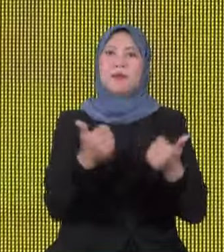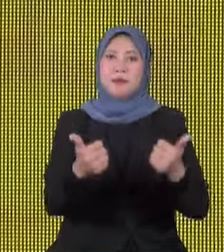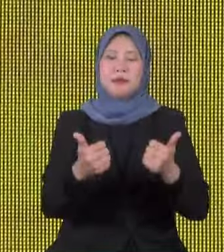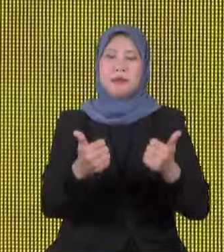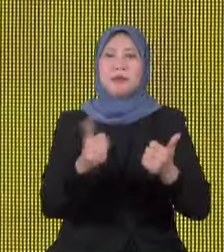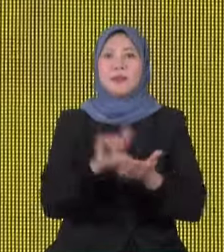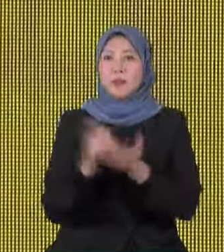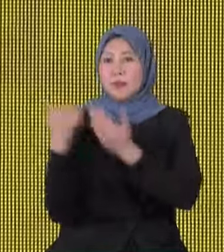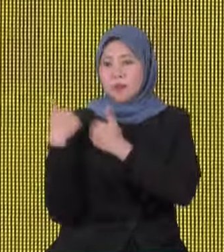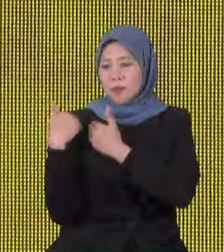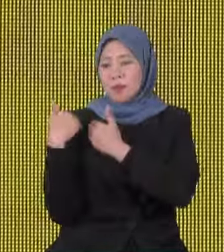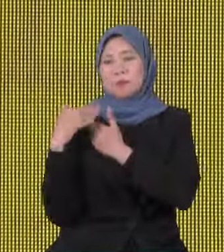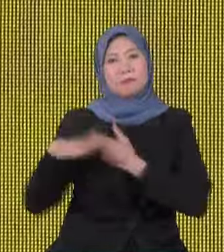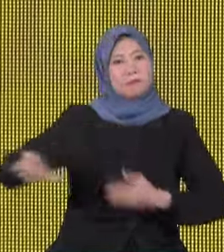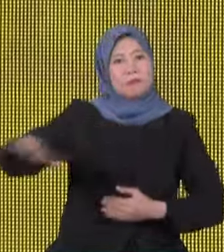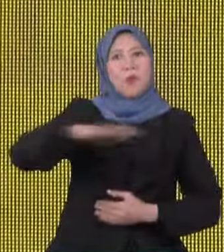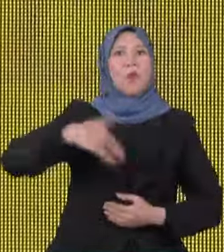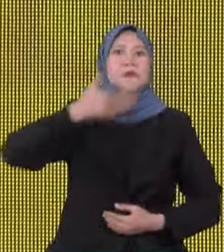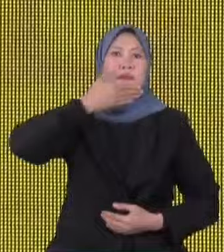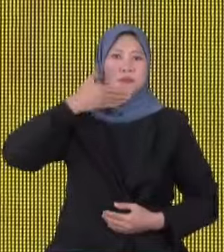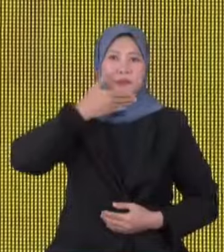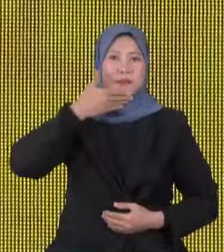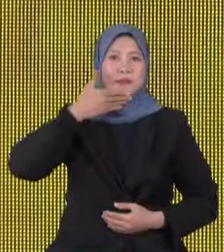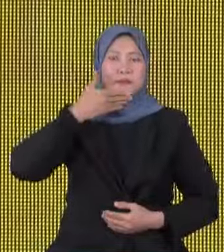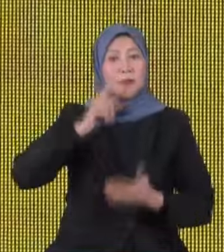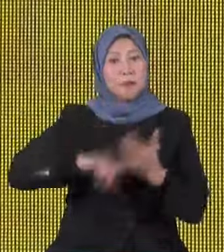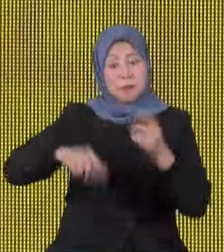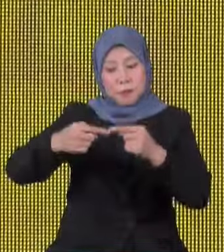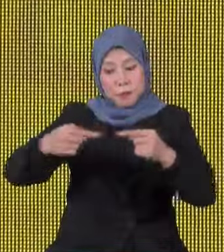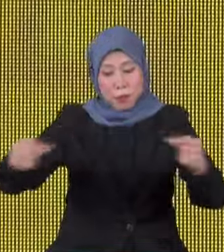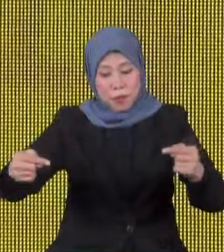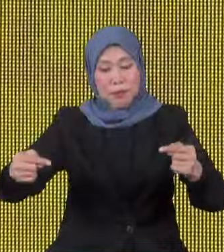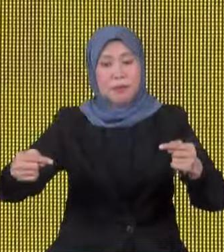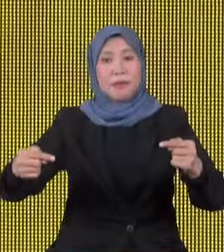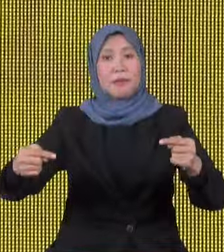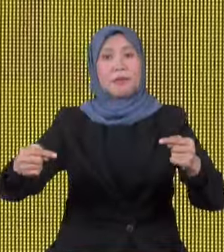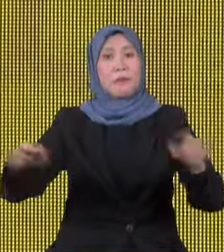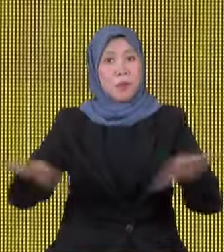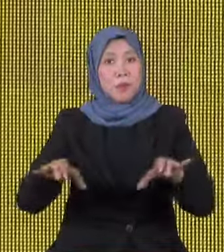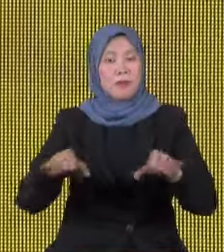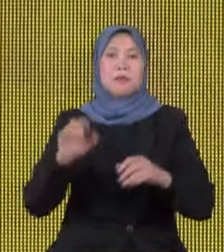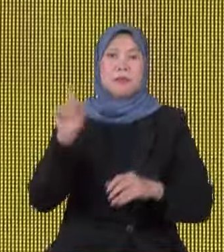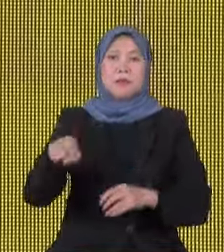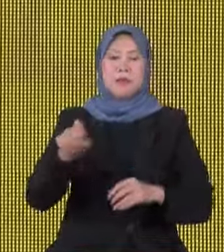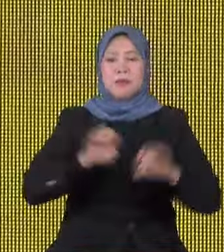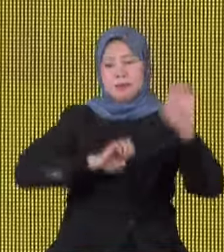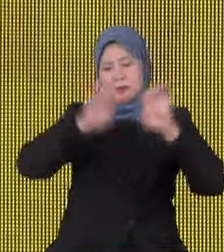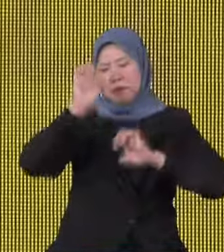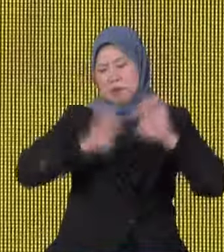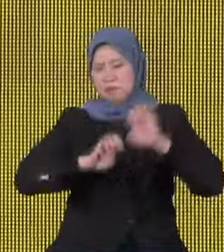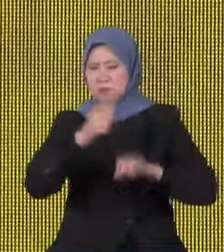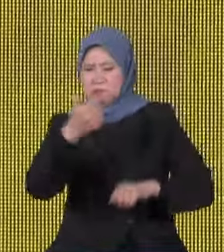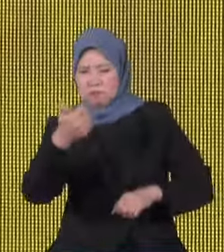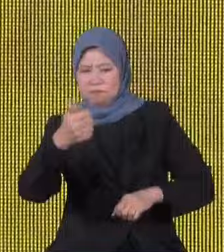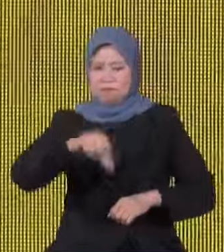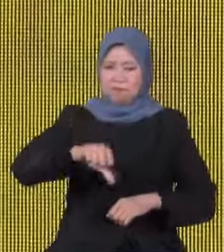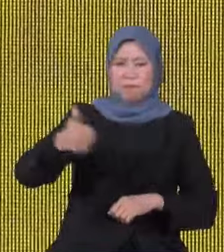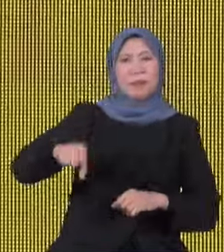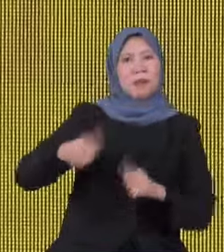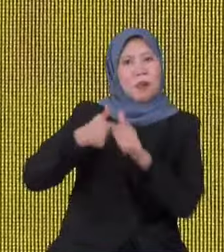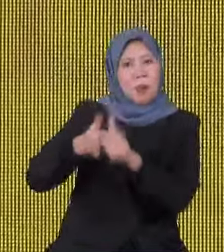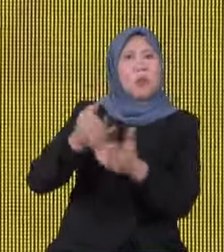Ini tanggungjawab anak muda. Dalam apa-apa keputusan yang kita lakukan, kita nilai berdasarkan ilmu. Kerajaan baru-baru